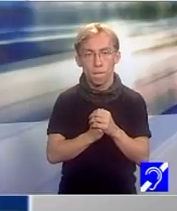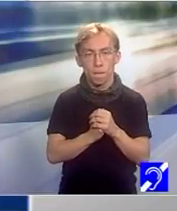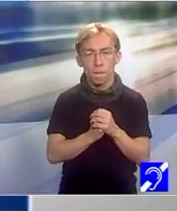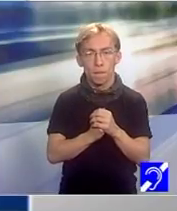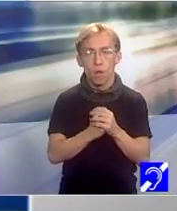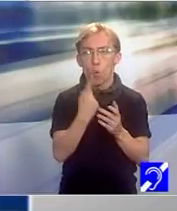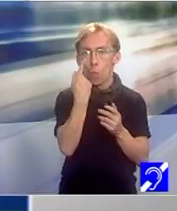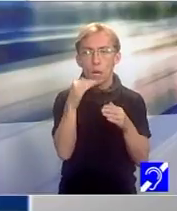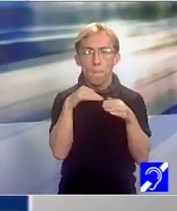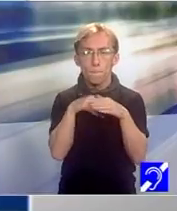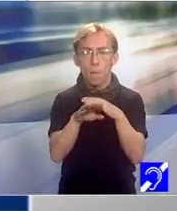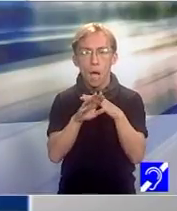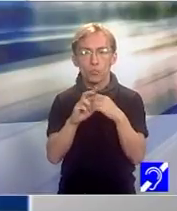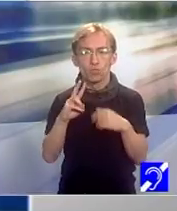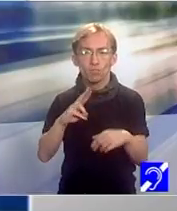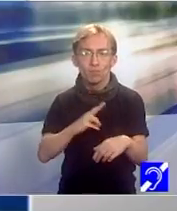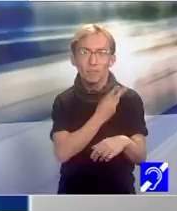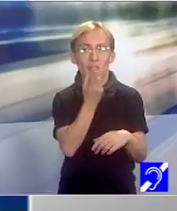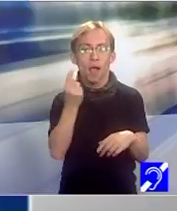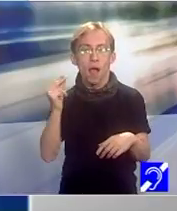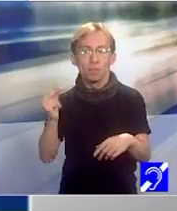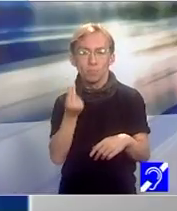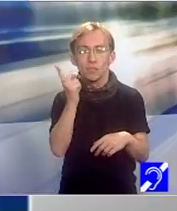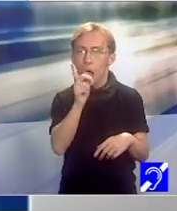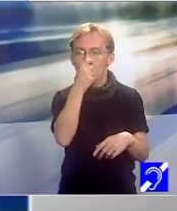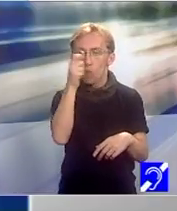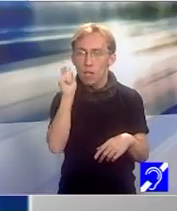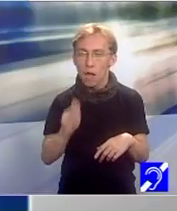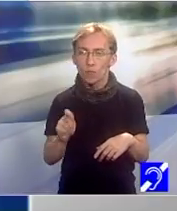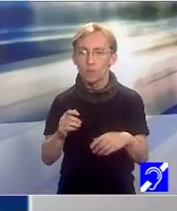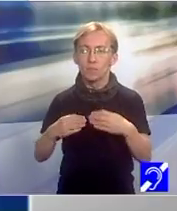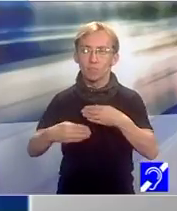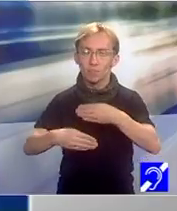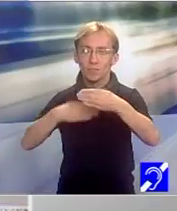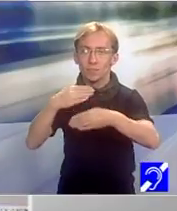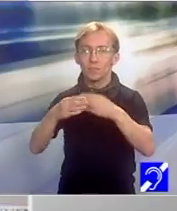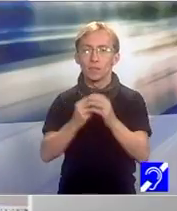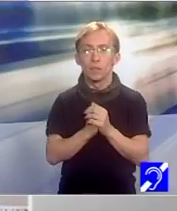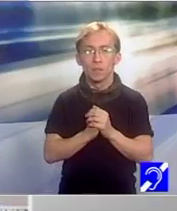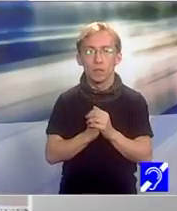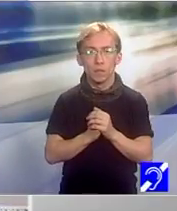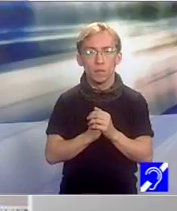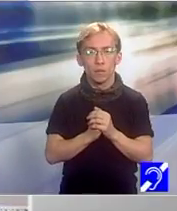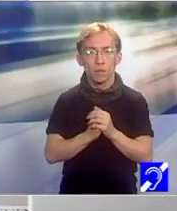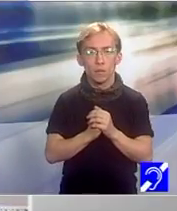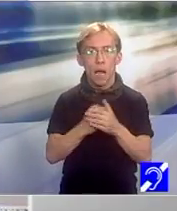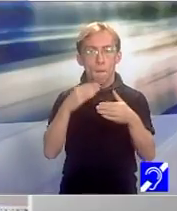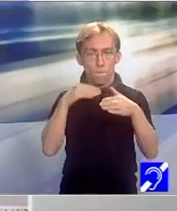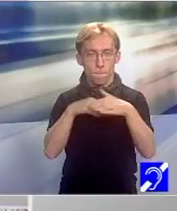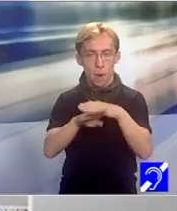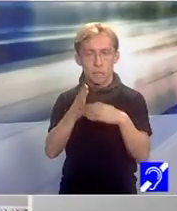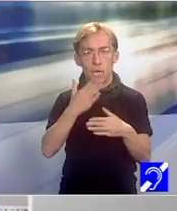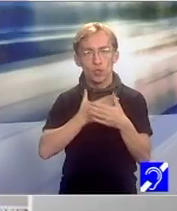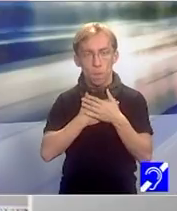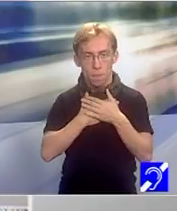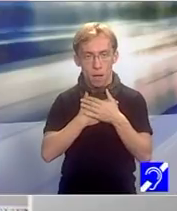mesaj extraordinar, un mesaj pozitiv, acela de a nu renunța, de a merge mai departe. Nu mai de a nu renunța, pentru că mesajul meu, practic, nu